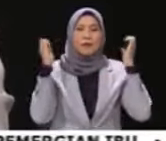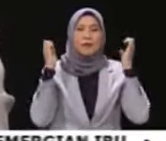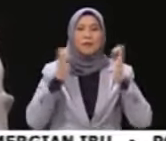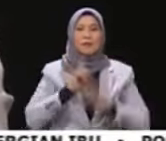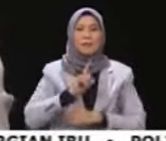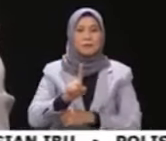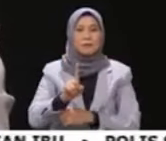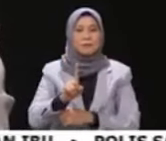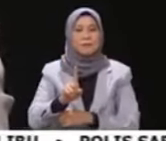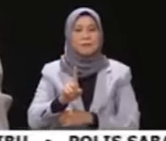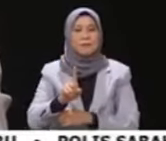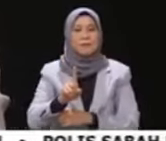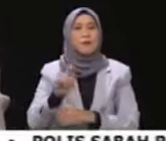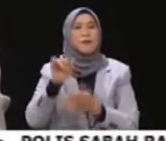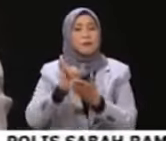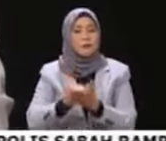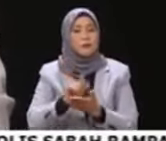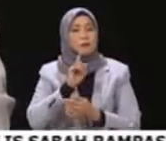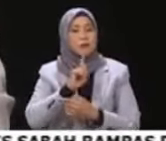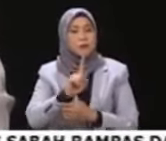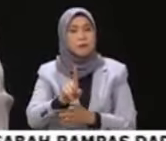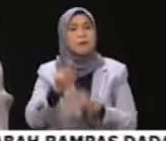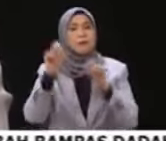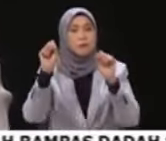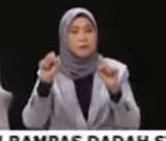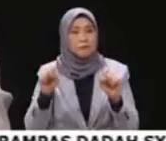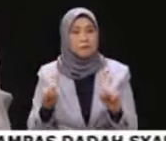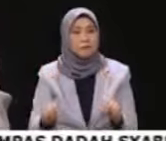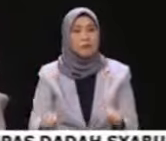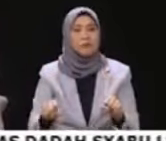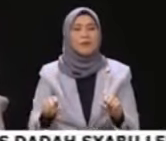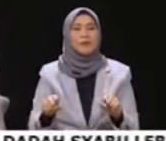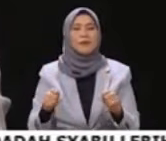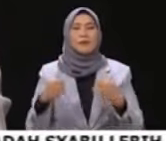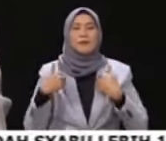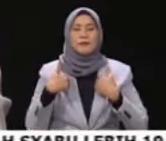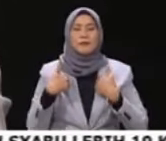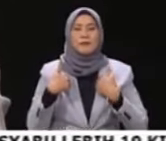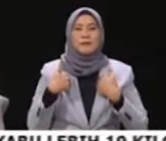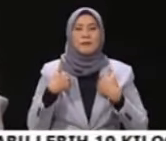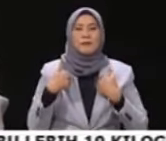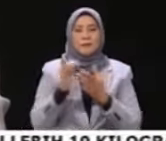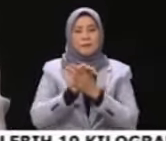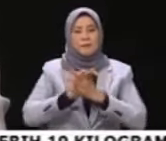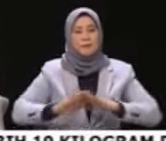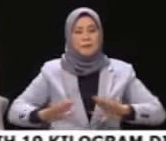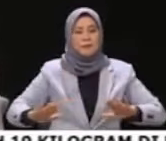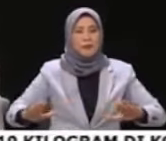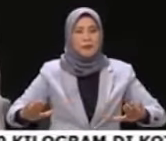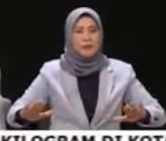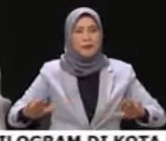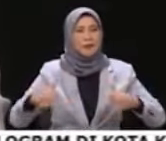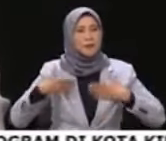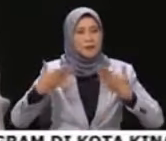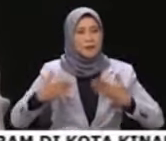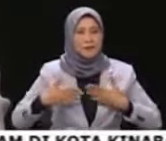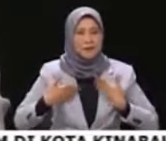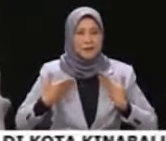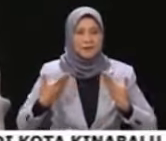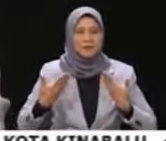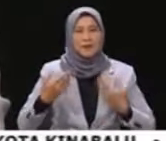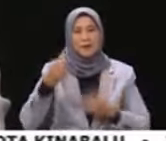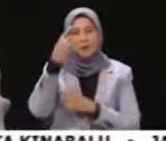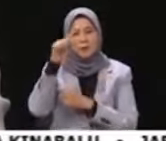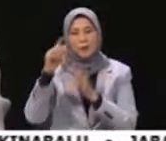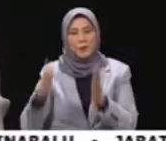tunjulkan bahawa ilah Islam yang boleh untuk berada di dalam keadaan yang selamat, sejahtera